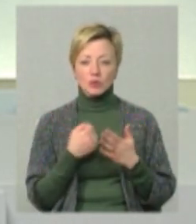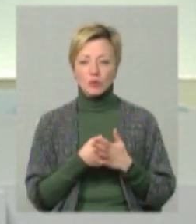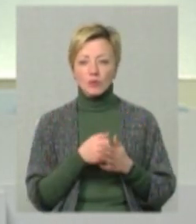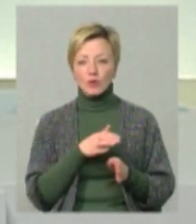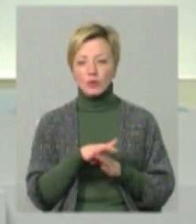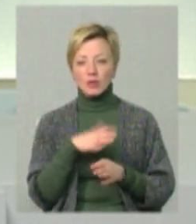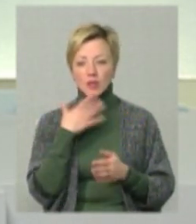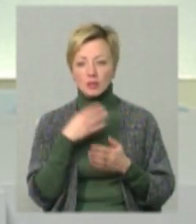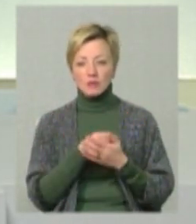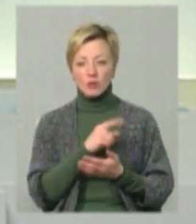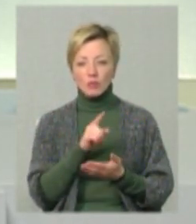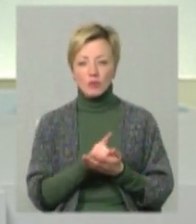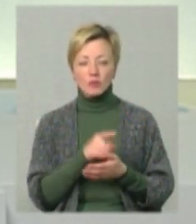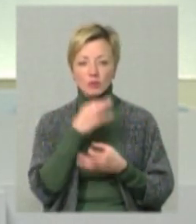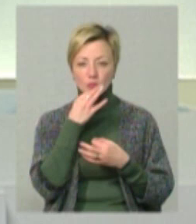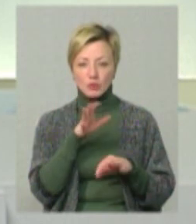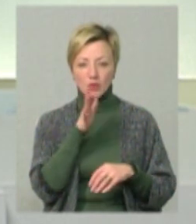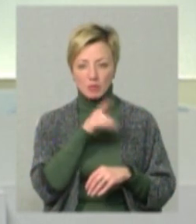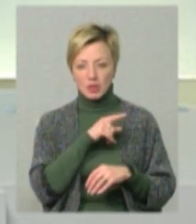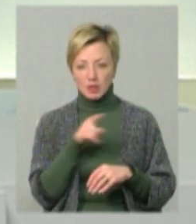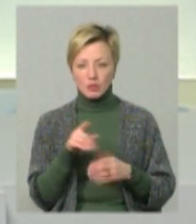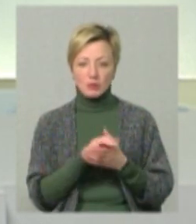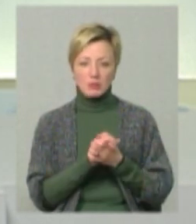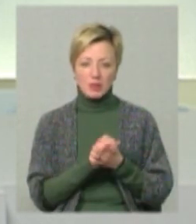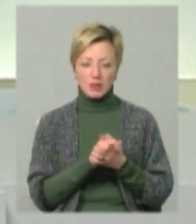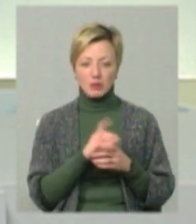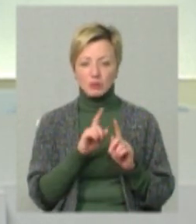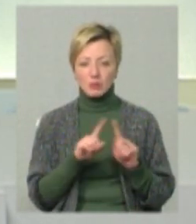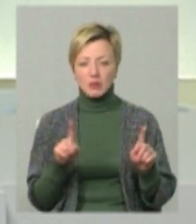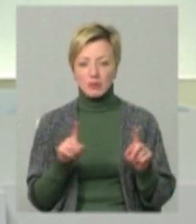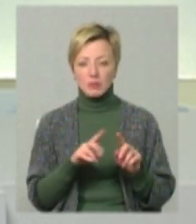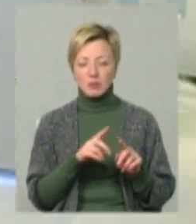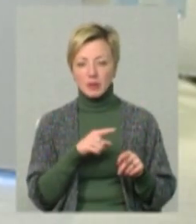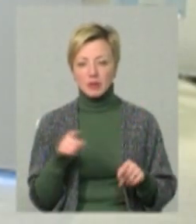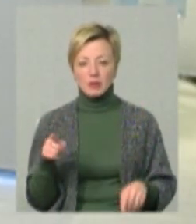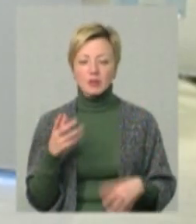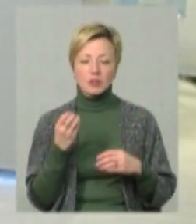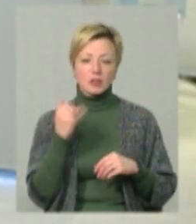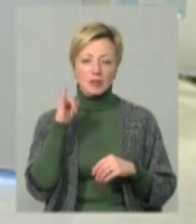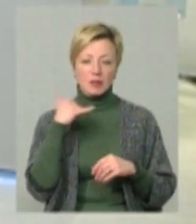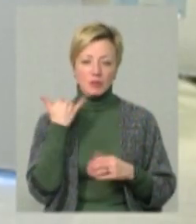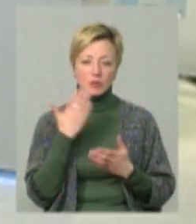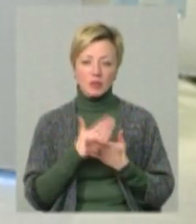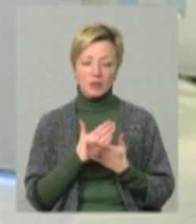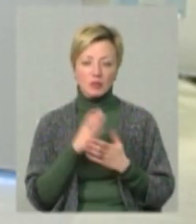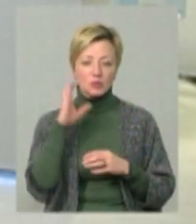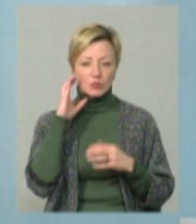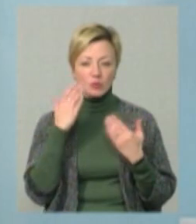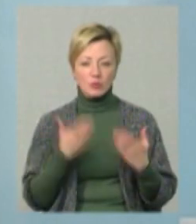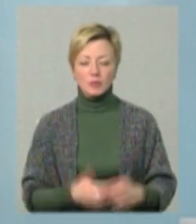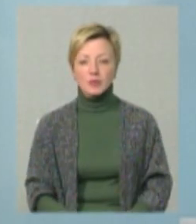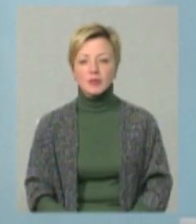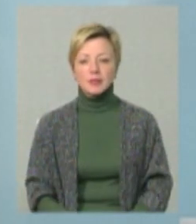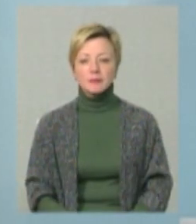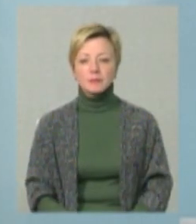до виконання своїх функцій в будь-який період, і мирний, і особливий період. І ще маємо телефонний дзвінок.